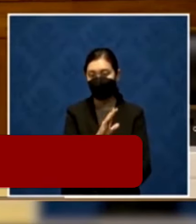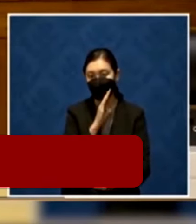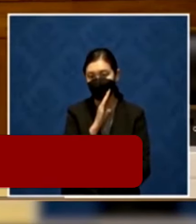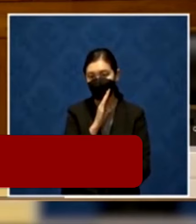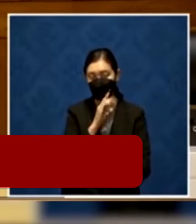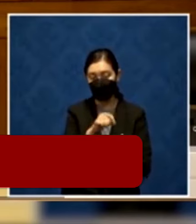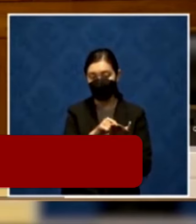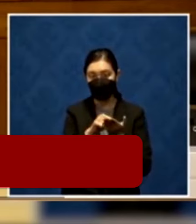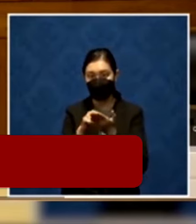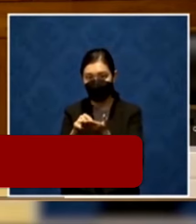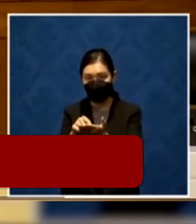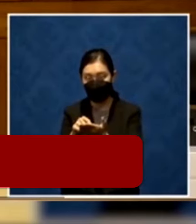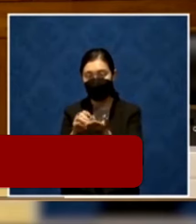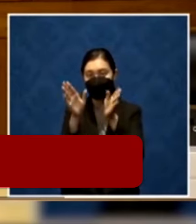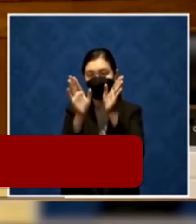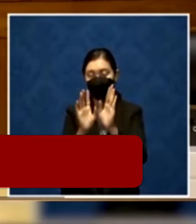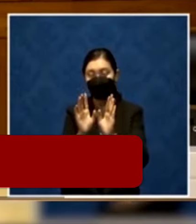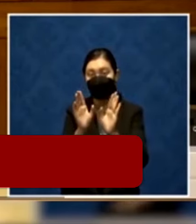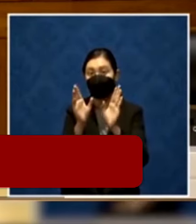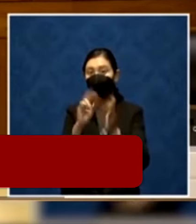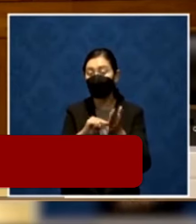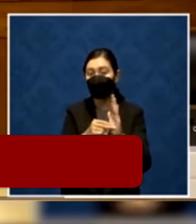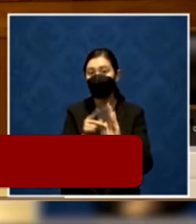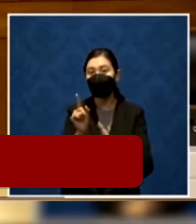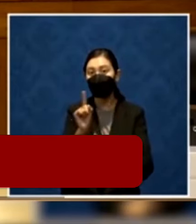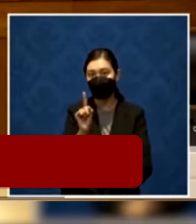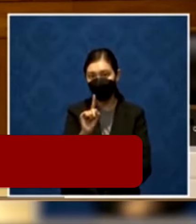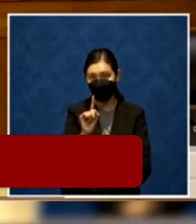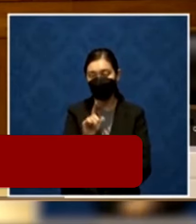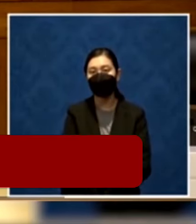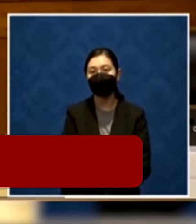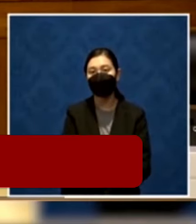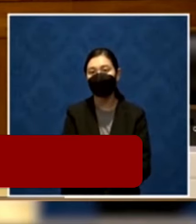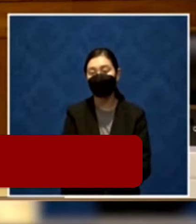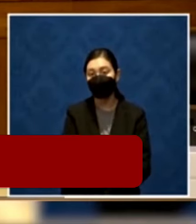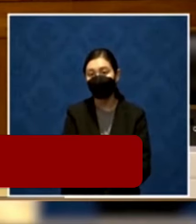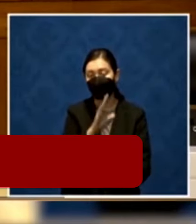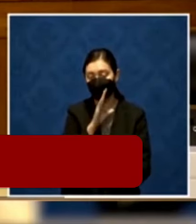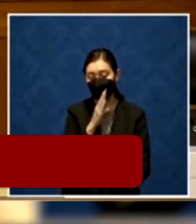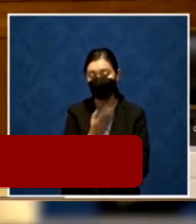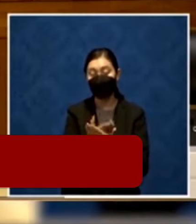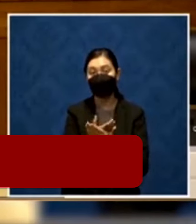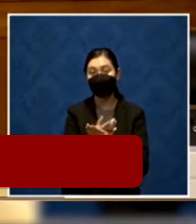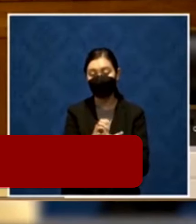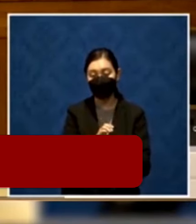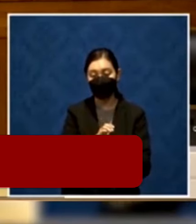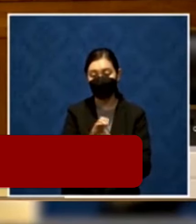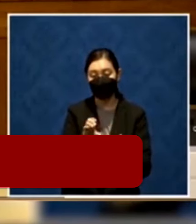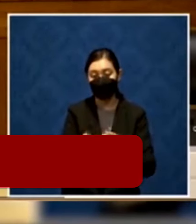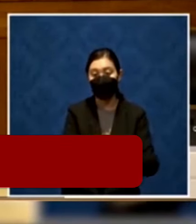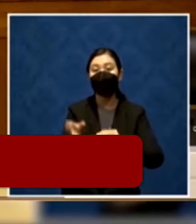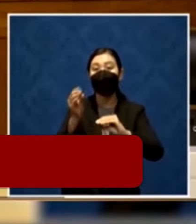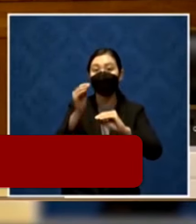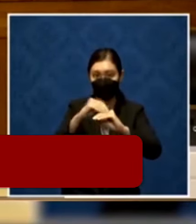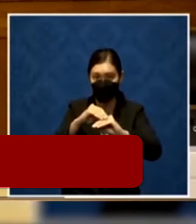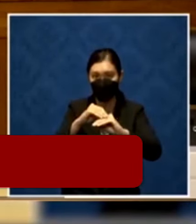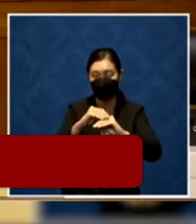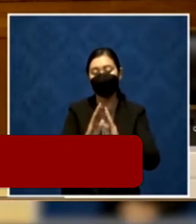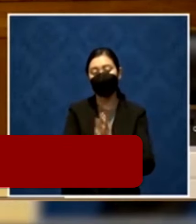อันนี้เป็นดาบ2คุณศรีสุวรรณพรุ่งนี้มาละ มาแน่แล้วนะ ไปยื่นปปช.ตอน10โมงแล้วก็ดาบ3นี่เห็นค